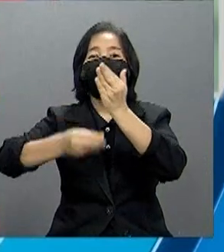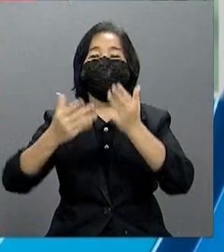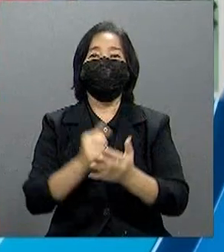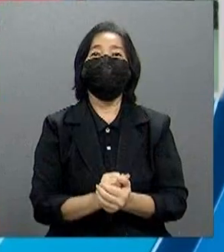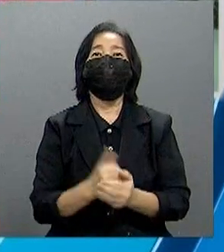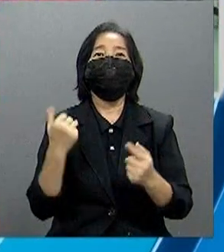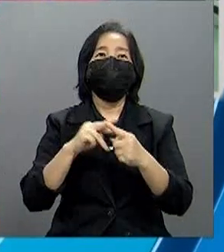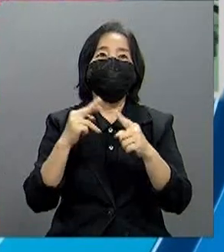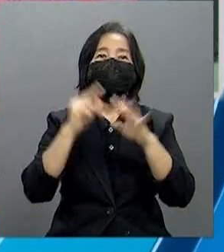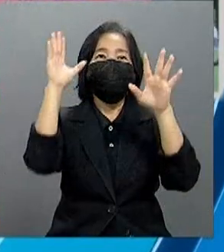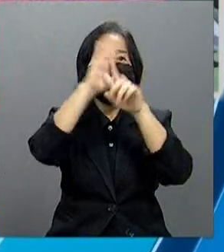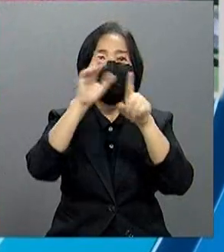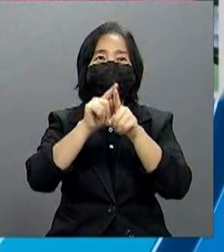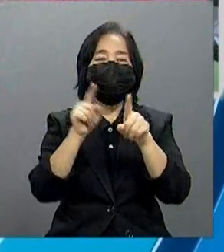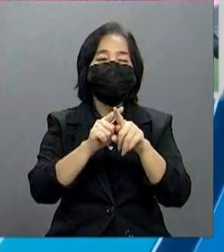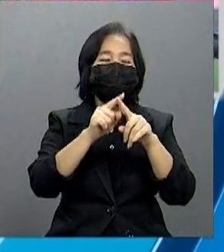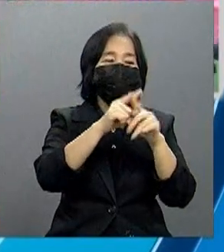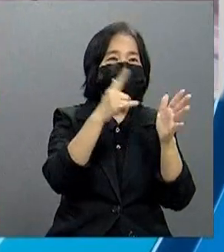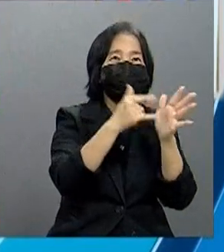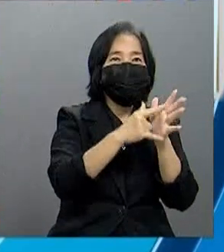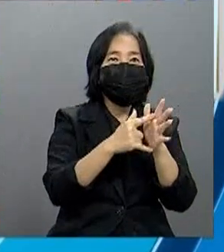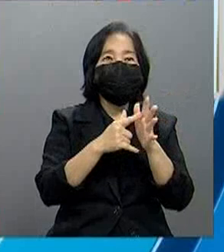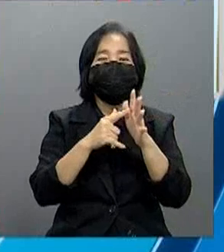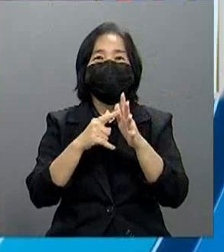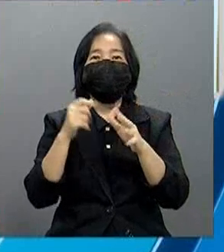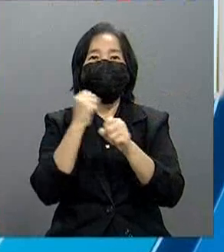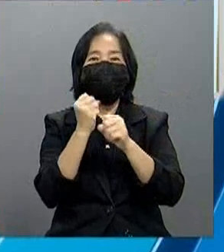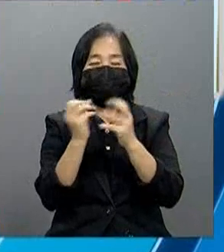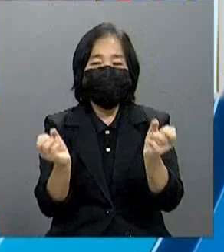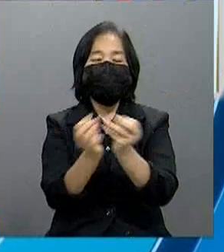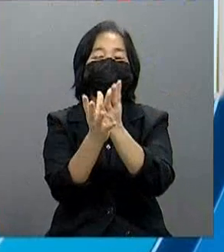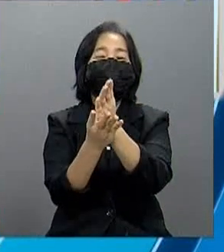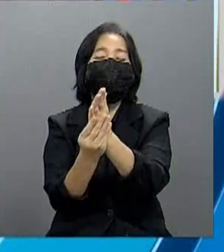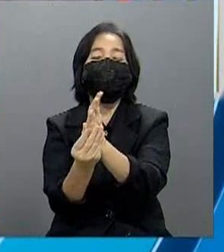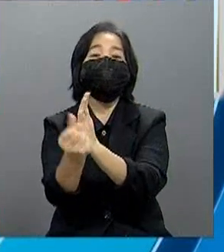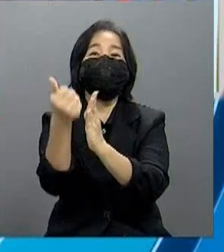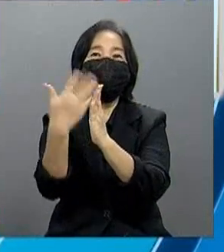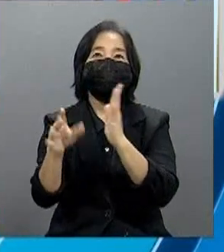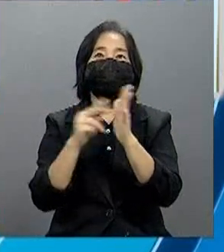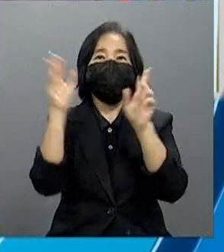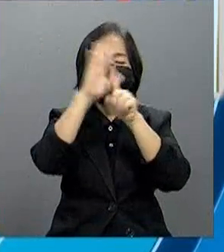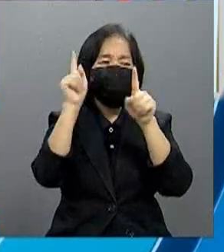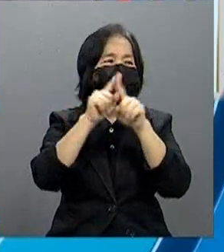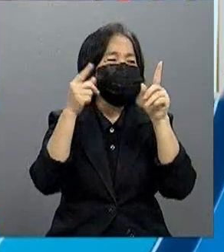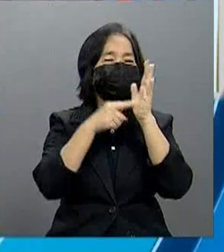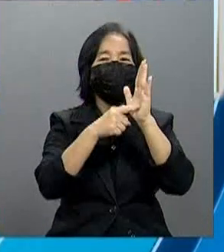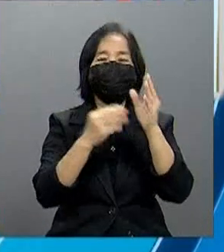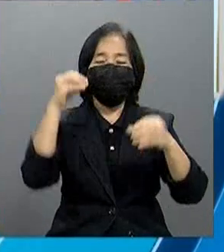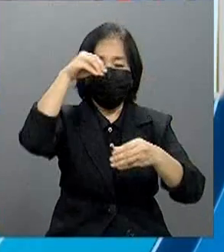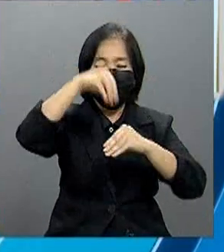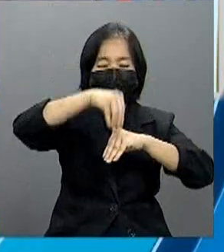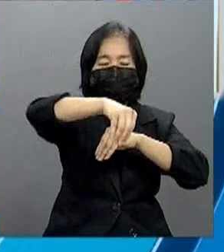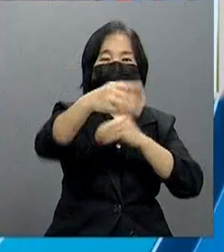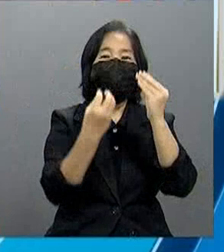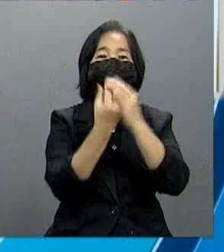งเขาให้ทำในสิ่งที่เราต้องการ คือไปเอาไปว่าเอาไวรัสที่เราตัดแต่งมาเนี่ยไปเพาะในใบยาสูบอีกทีนึงใช่ไหมฮะ